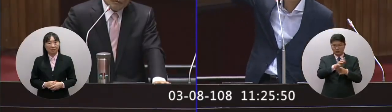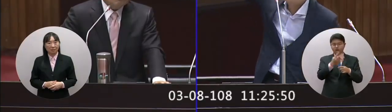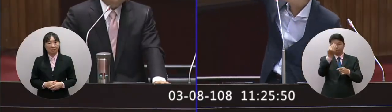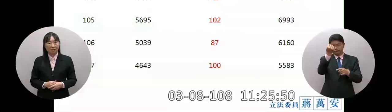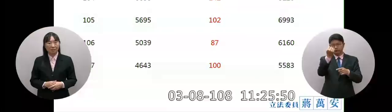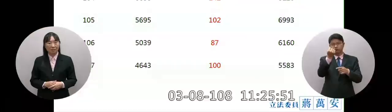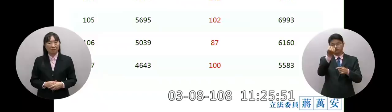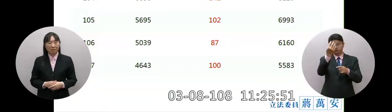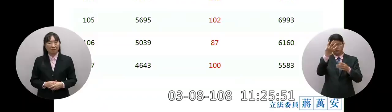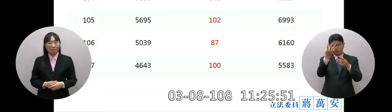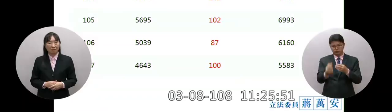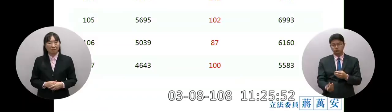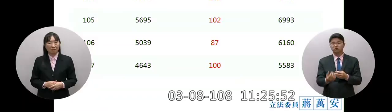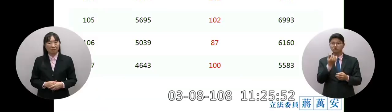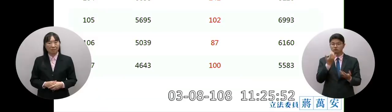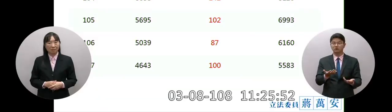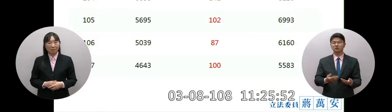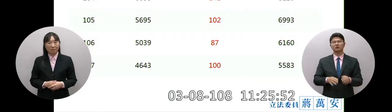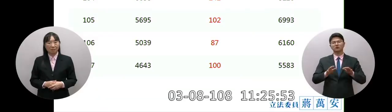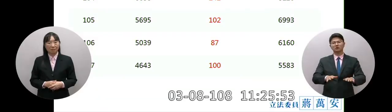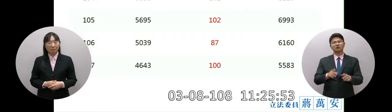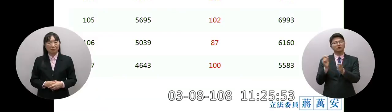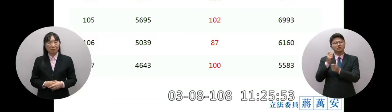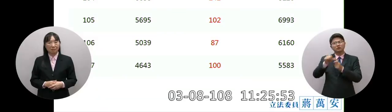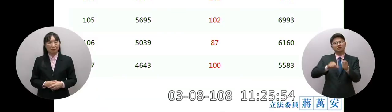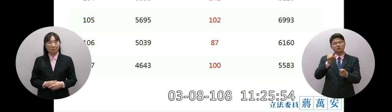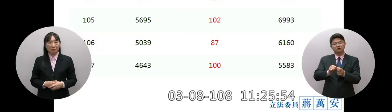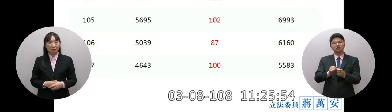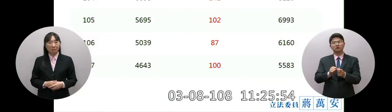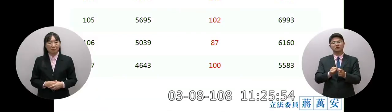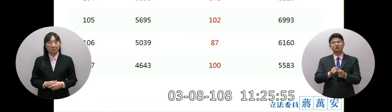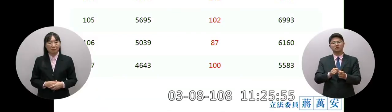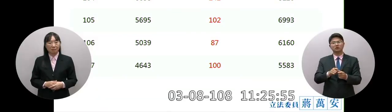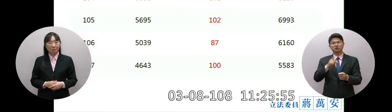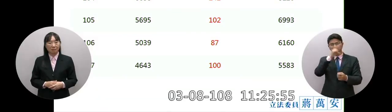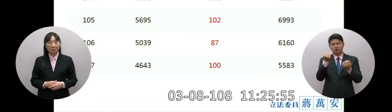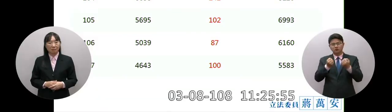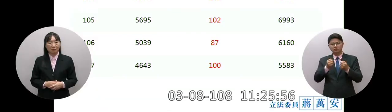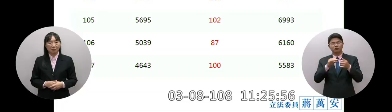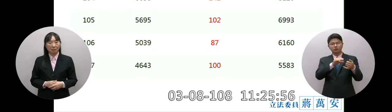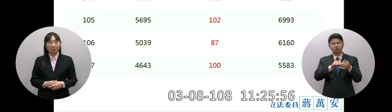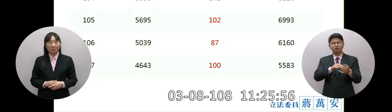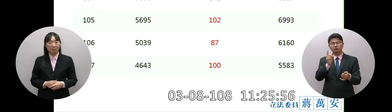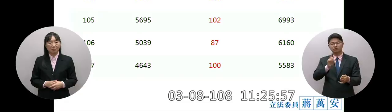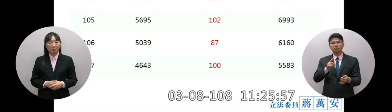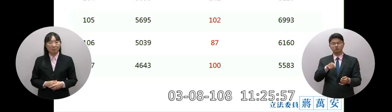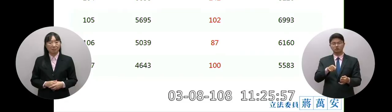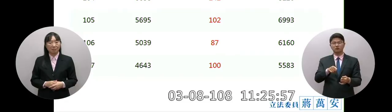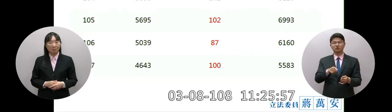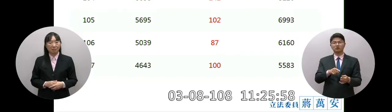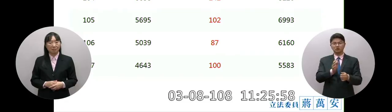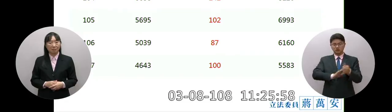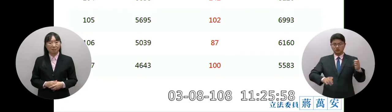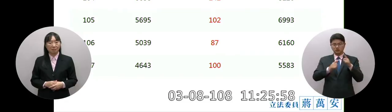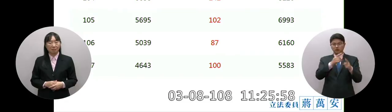例？我们看到院长肇事件数最近5年都是4000-5000件，酒驾造